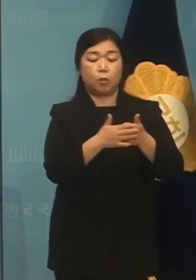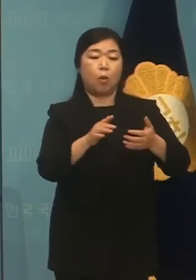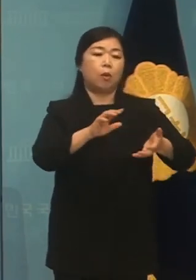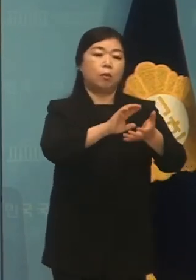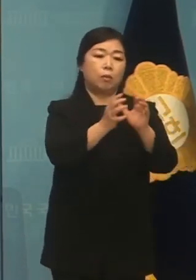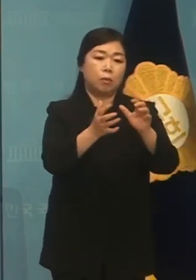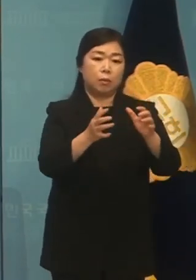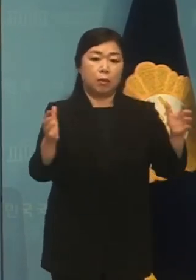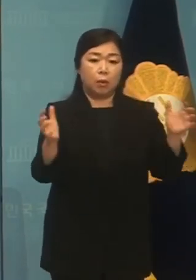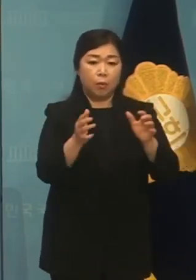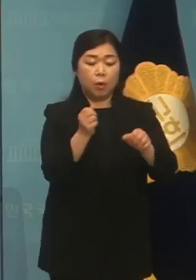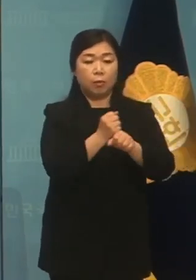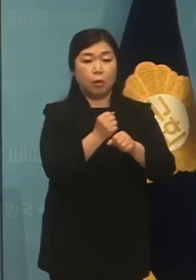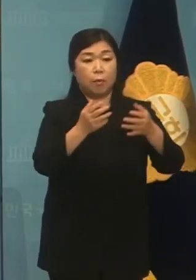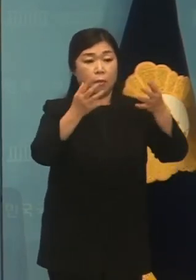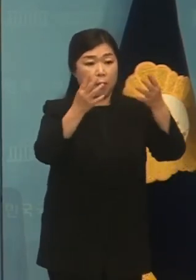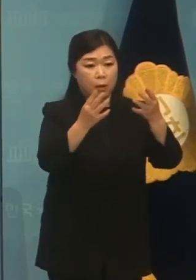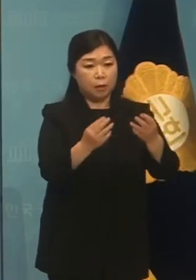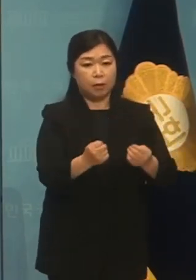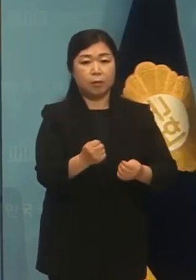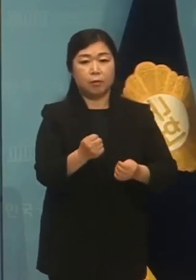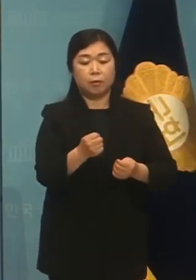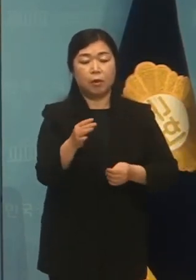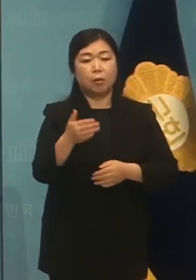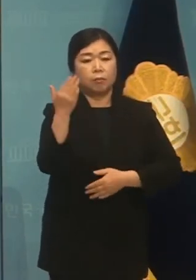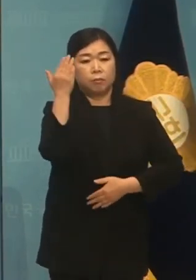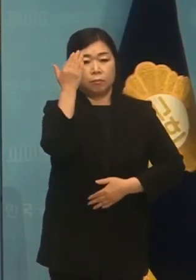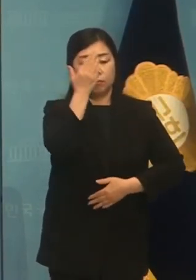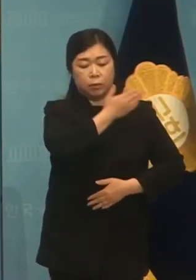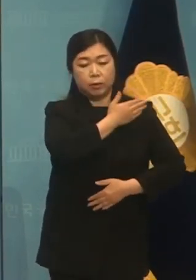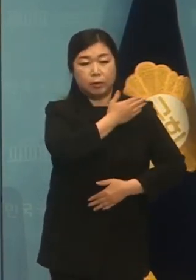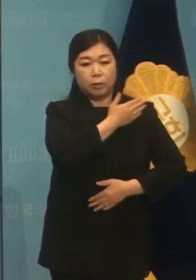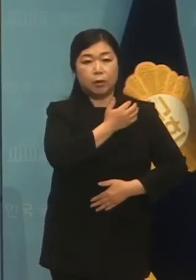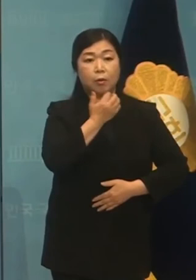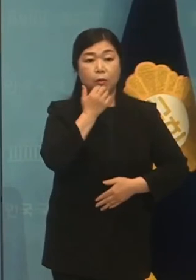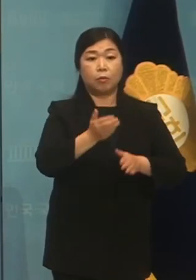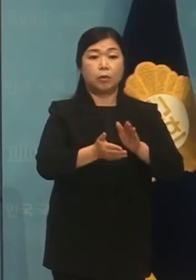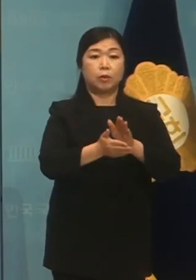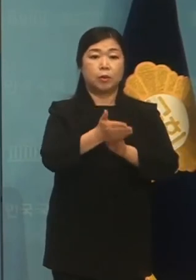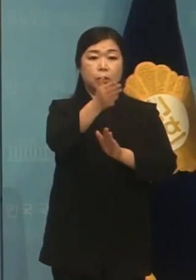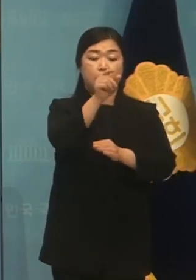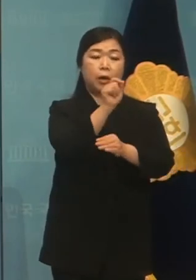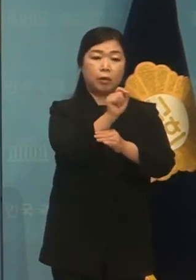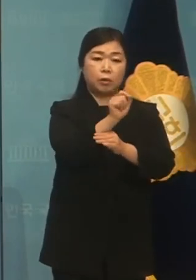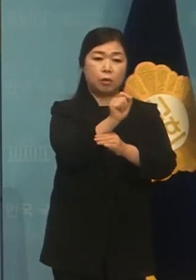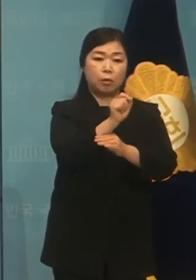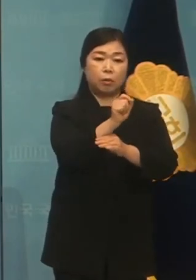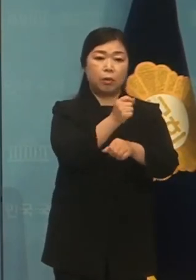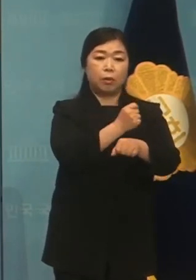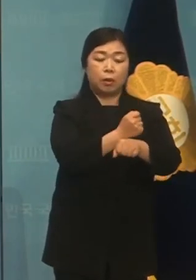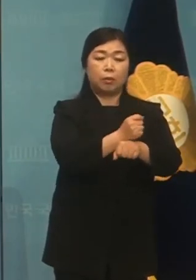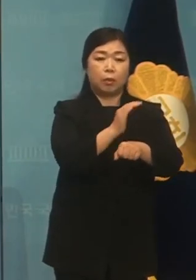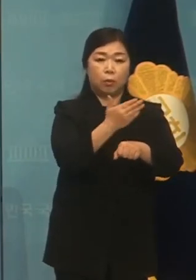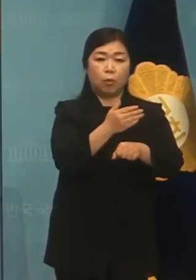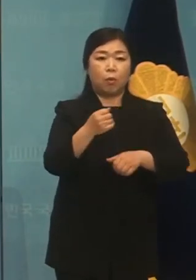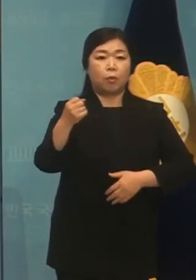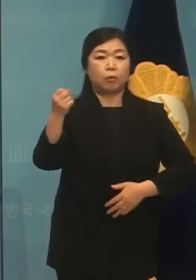협력하면서 상당히 많은 부분에 투명하게 서울시의 행정이 이루어지고